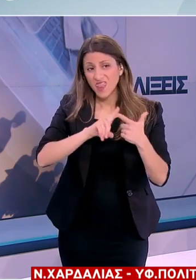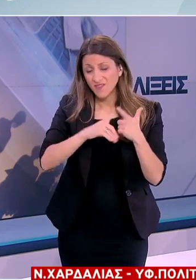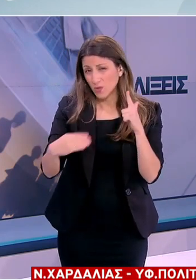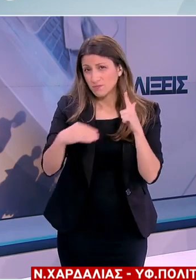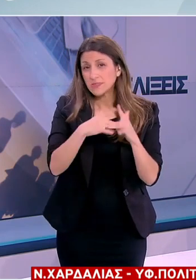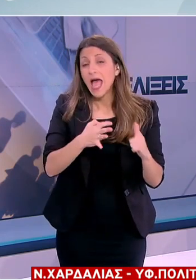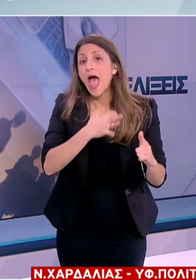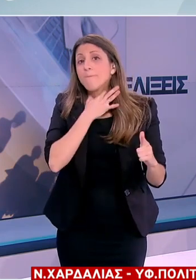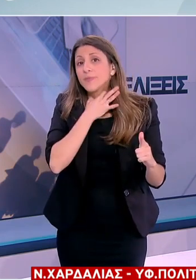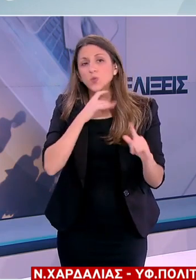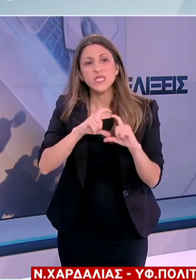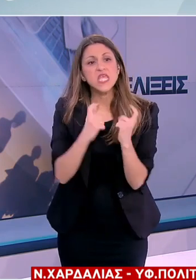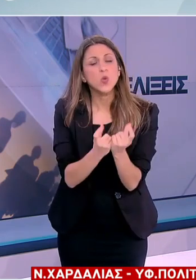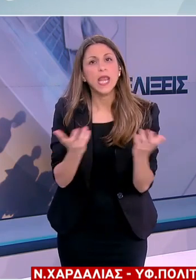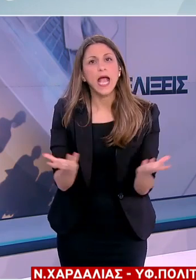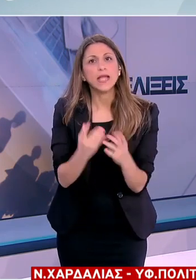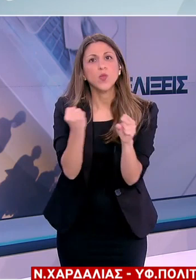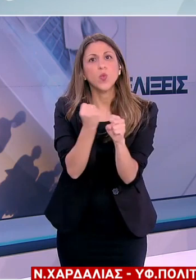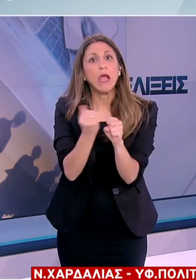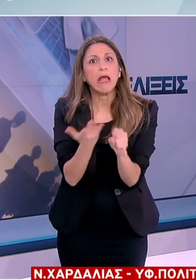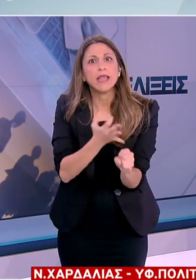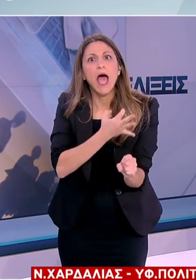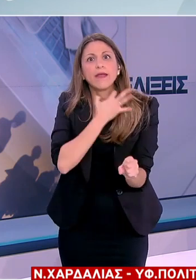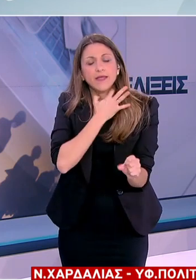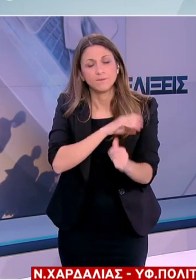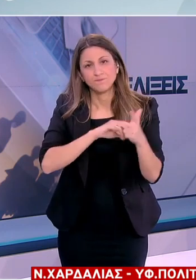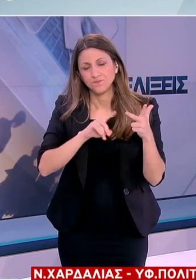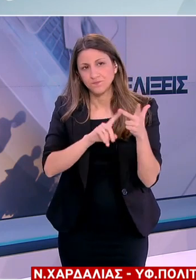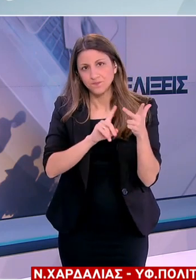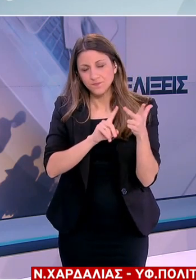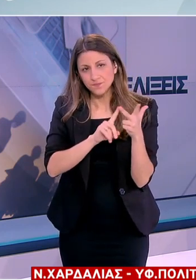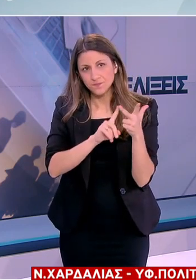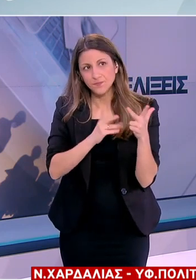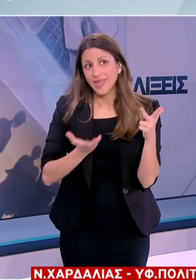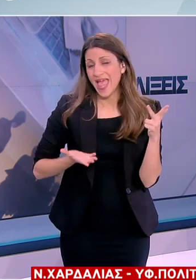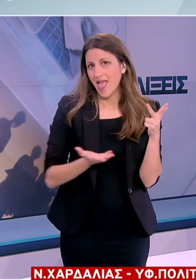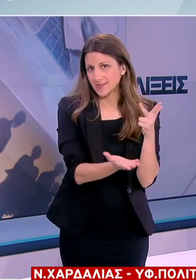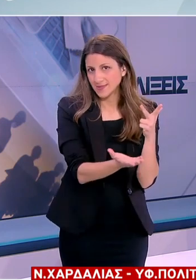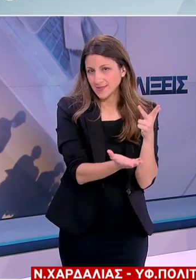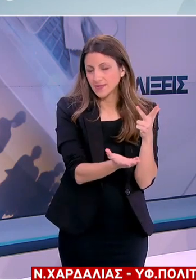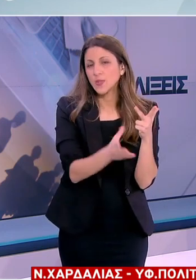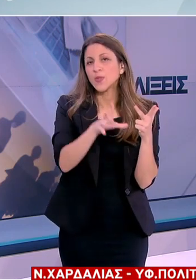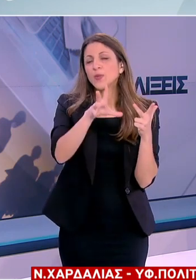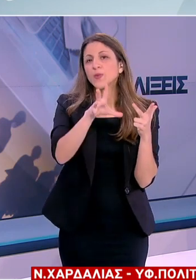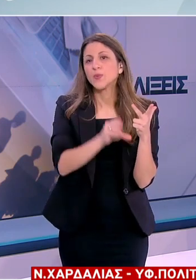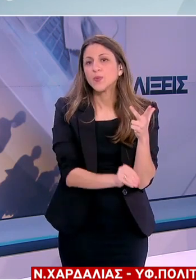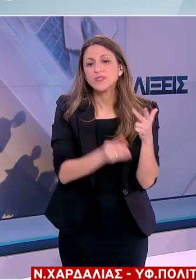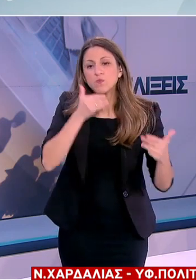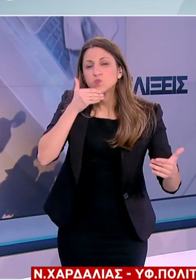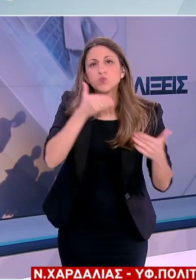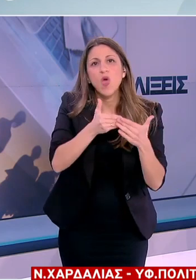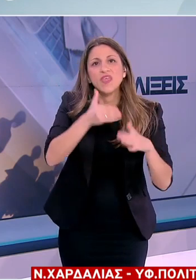αφορά επίγουσα οικογενειακή ή επαγγελματική ανάγκη. Και τρίτον, το αίτημα να αφορά οποιαδήποτε άμεση ανελαστική